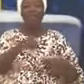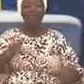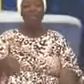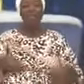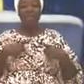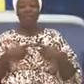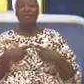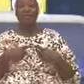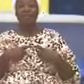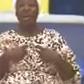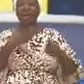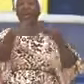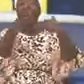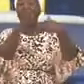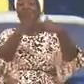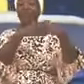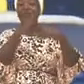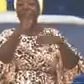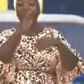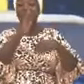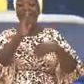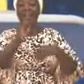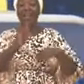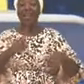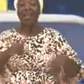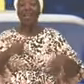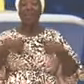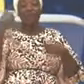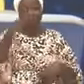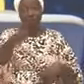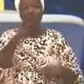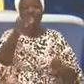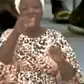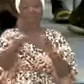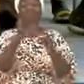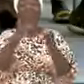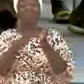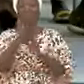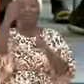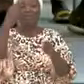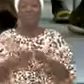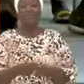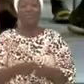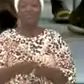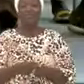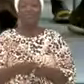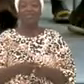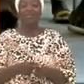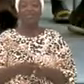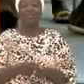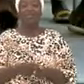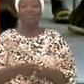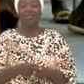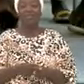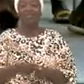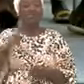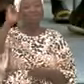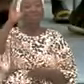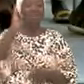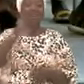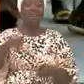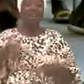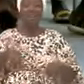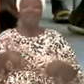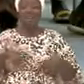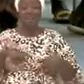éternelle la vie céleste pour soi au nom de jésus y vivra